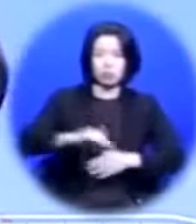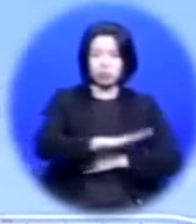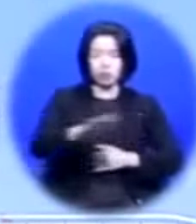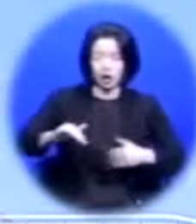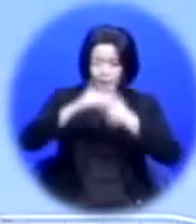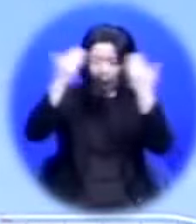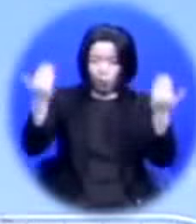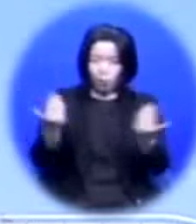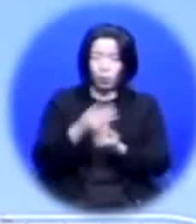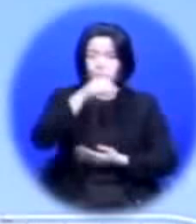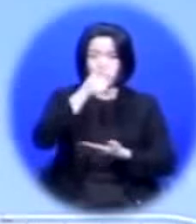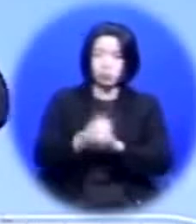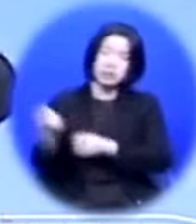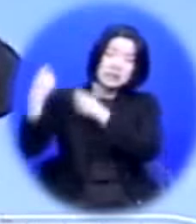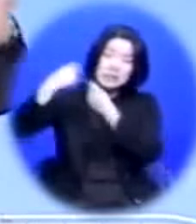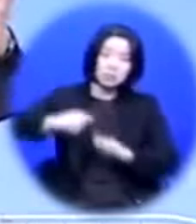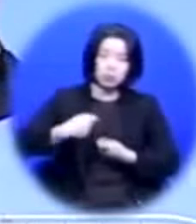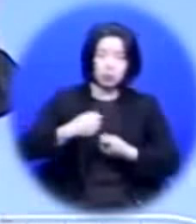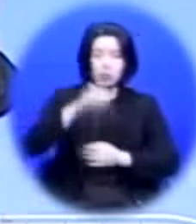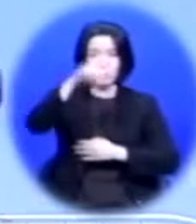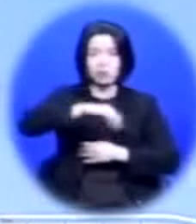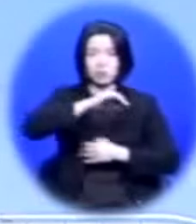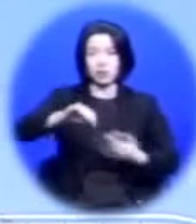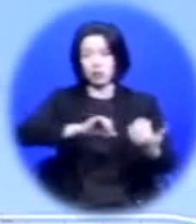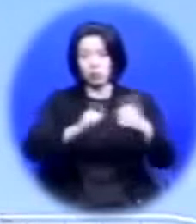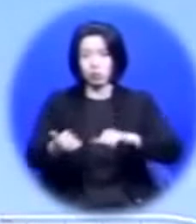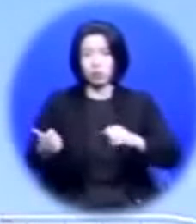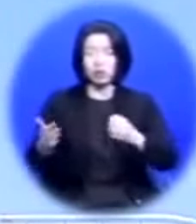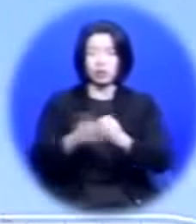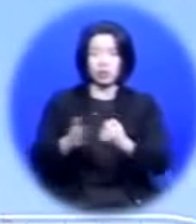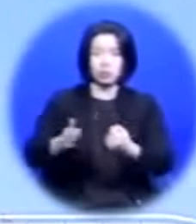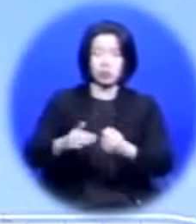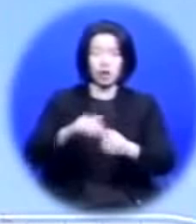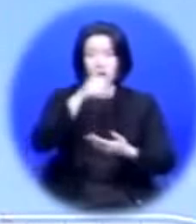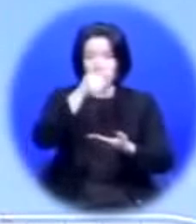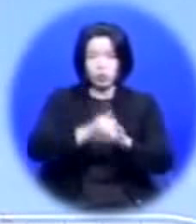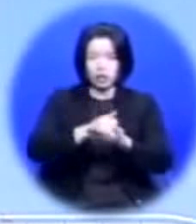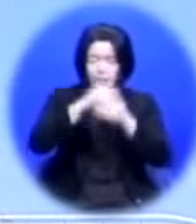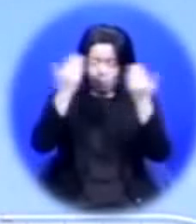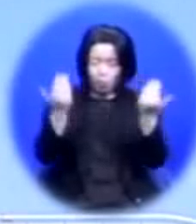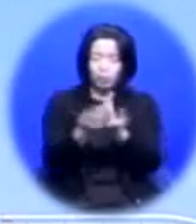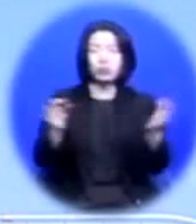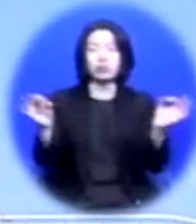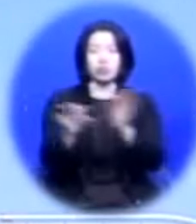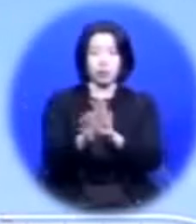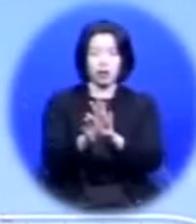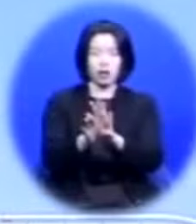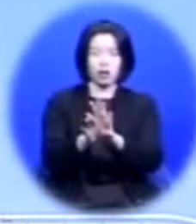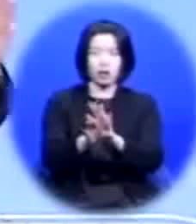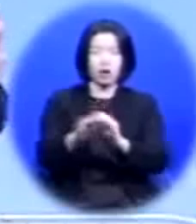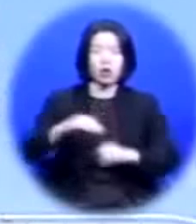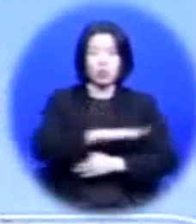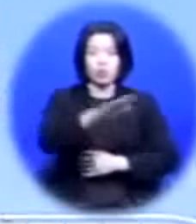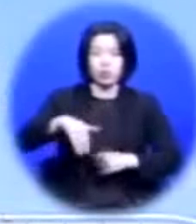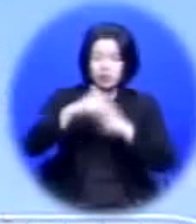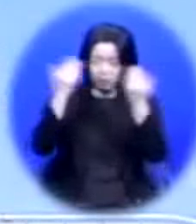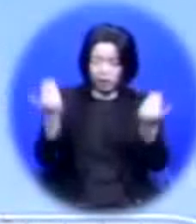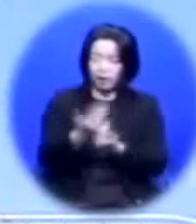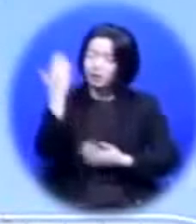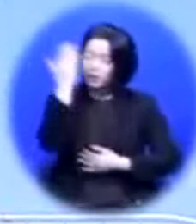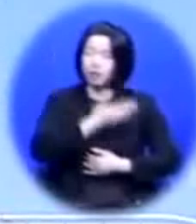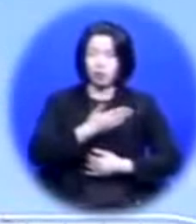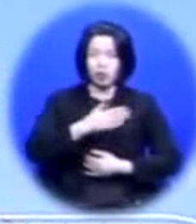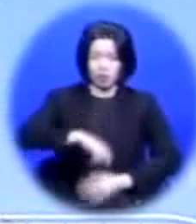다 짊어지시고 십자가에 죽으셨기 우리 죄는 다 용서받았습니다 우리는 다 깨끗해졌습니다